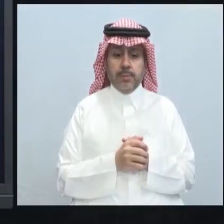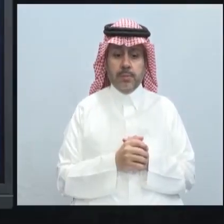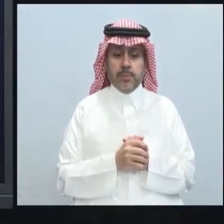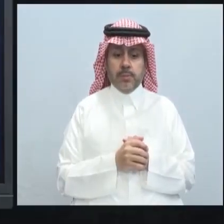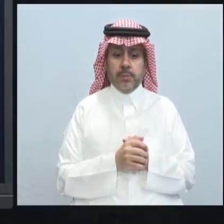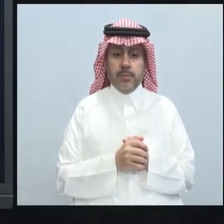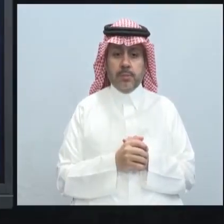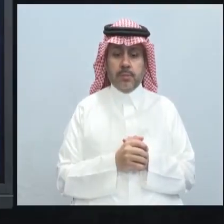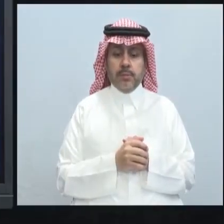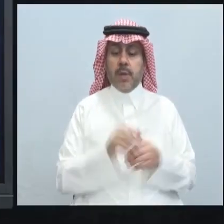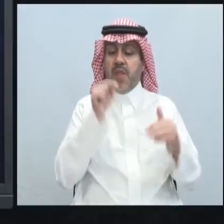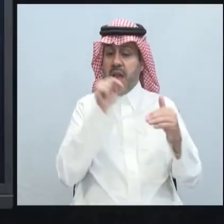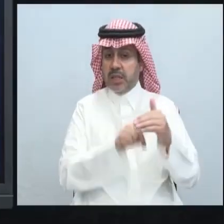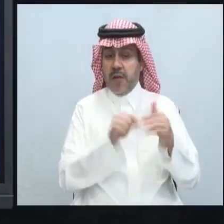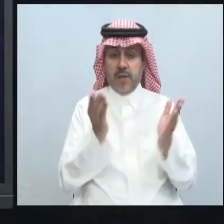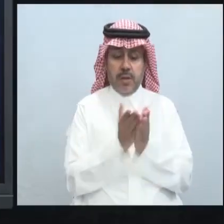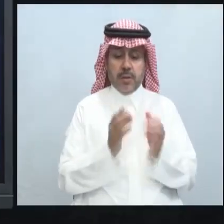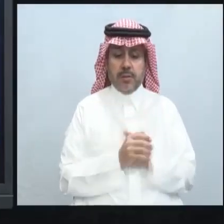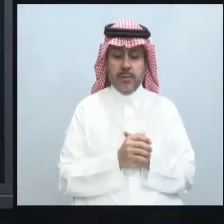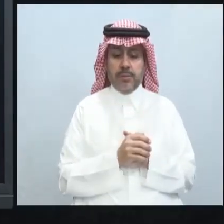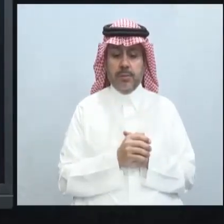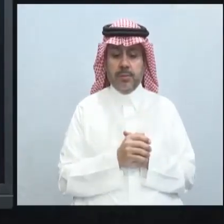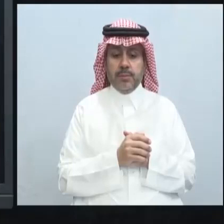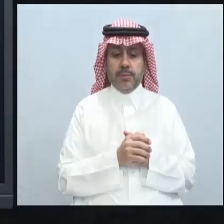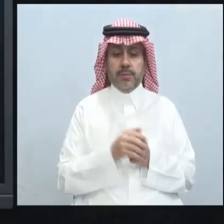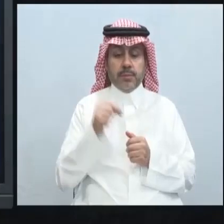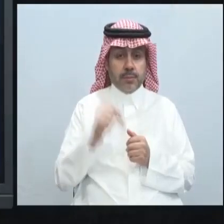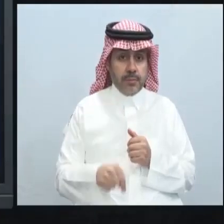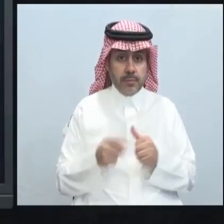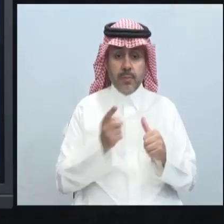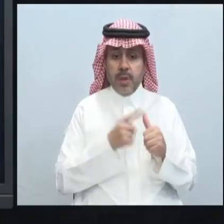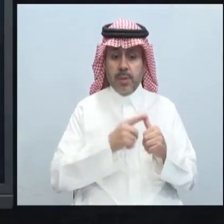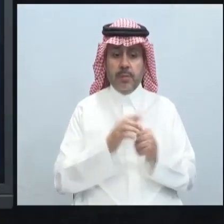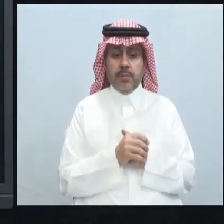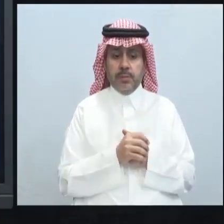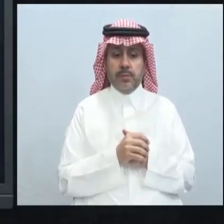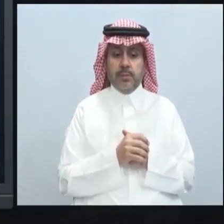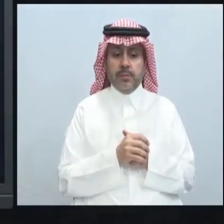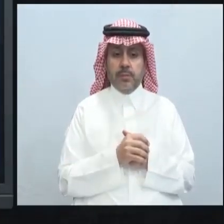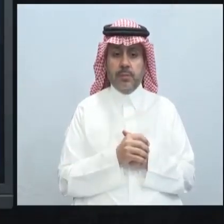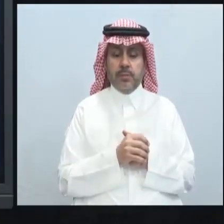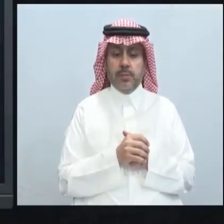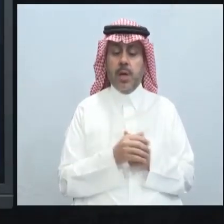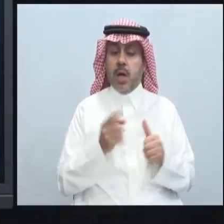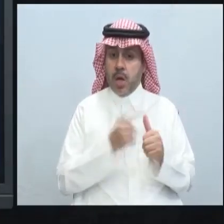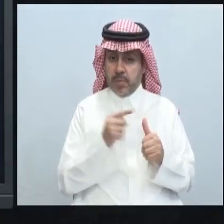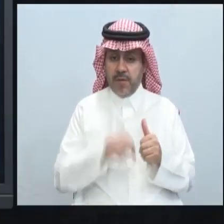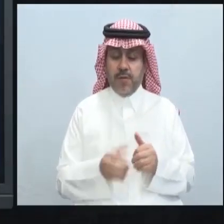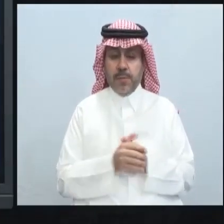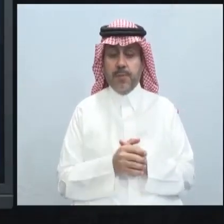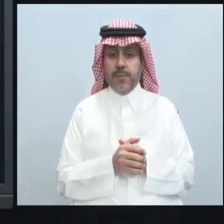هذه هي اهداف الدرس والان ننطلق هيا بنا يا ابنائي في هذه الرحله